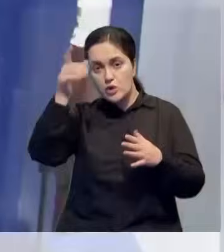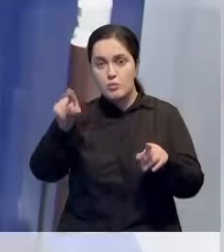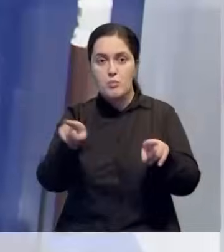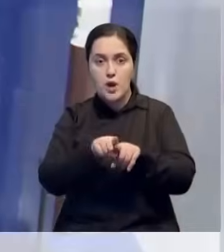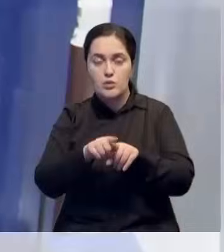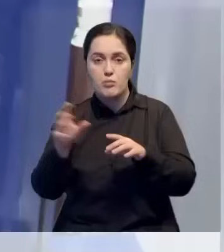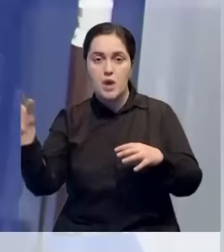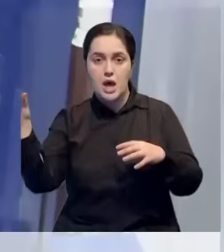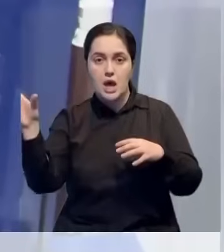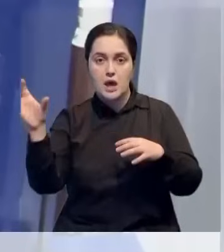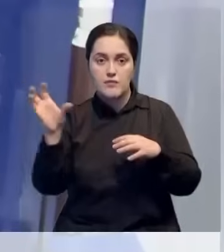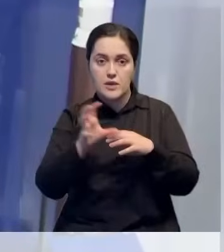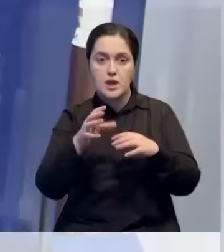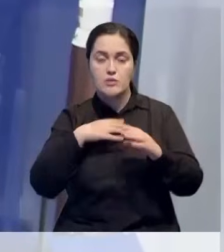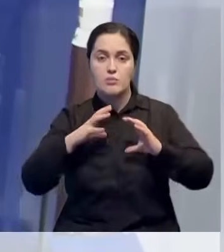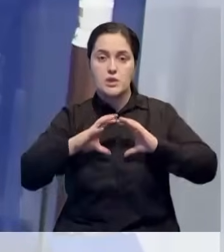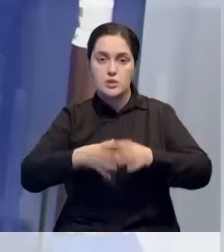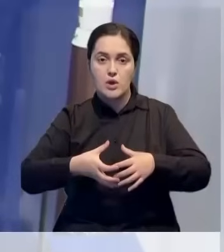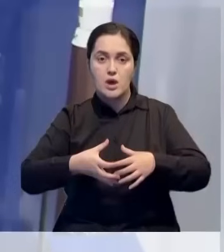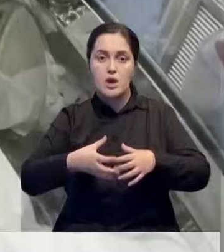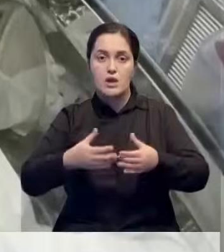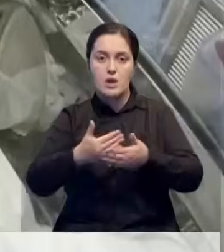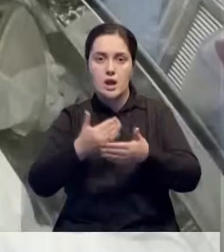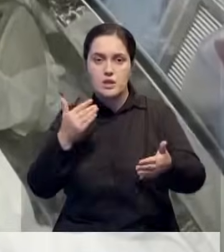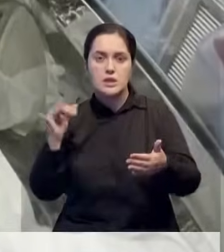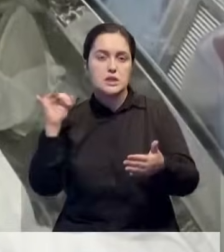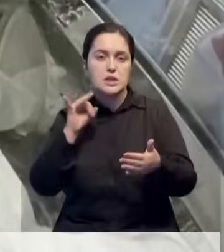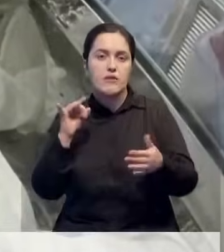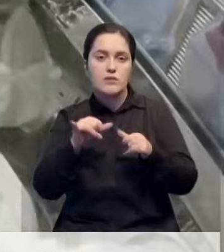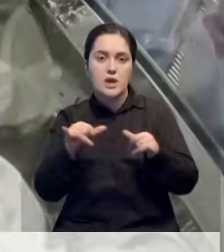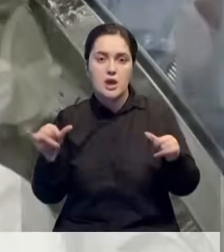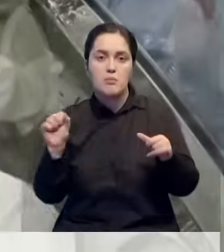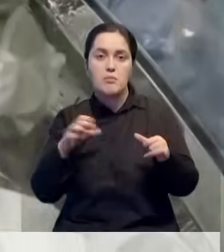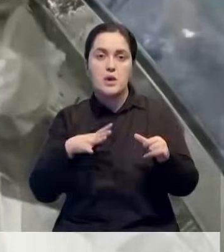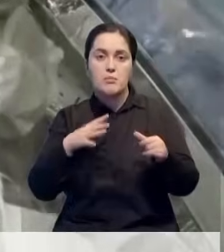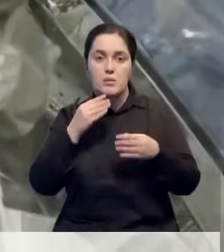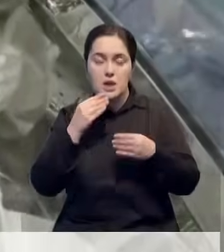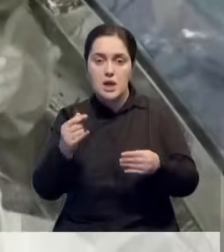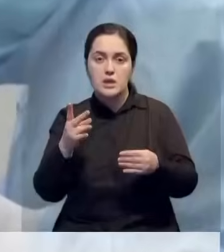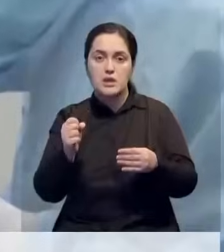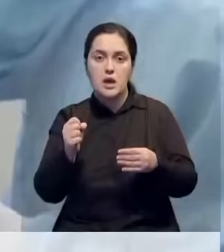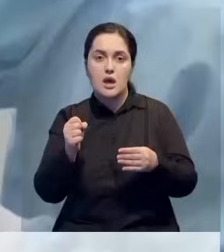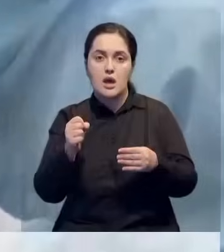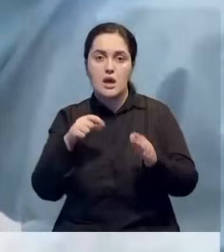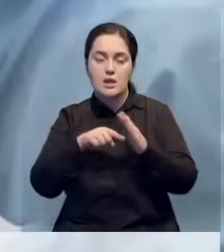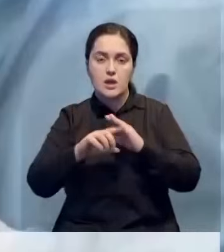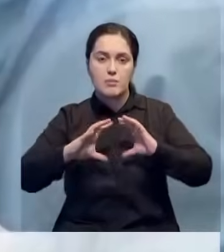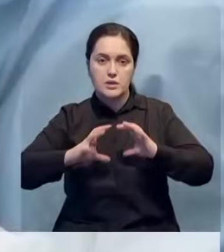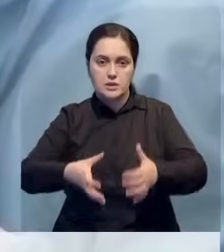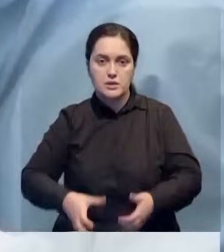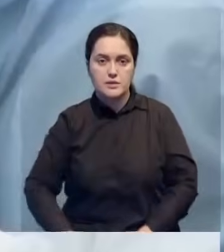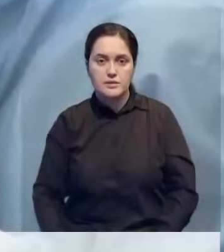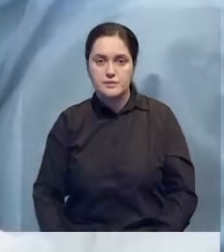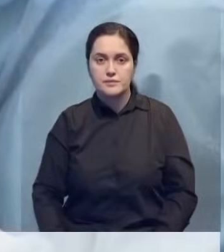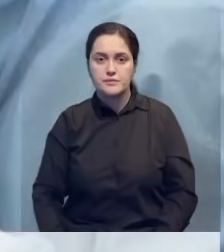полагают, что подобные астероиды, врезаясь в нашу планету на ранних этапах ее исторического развития, могли повлиять на составляющую нашей